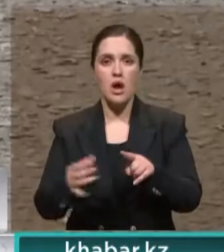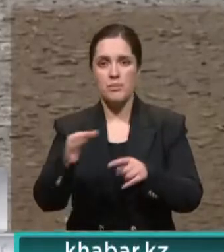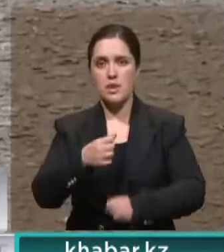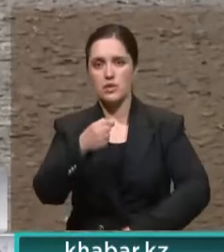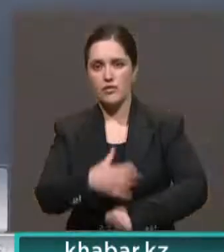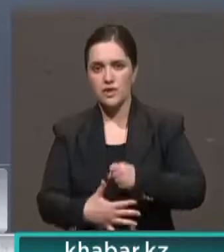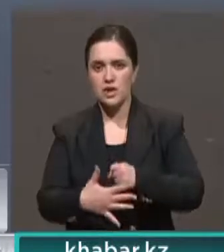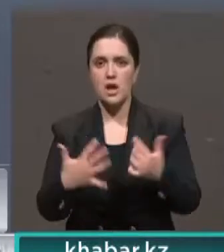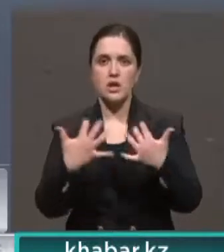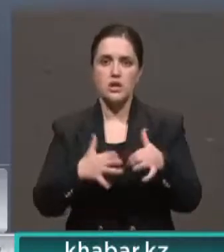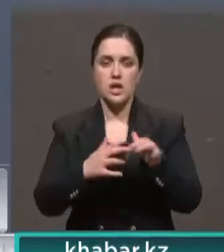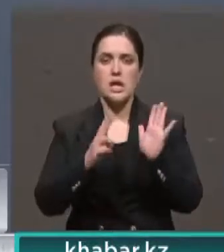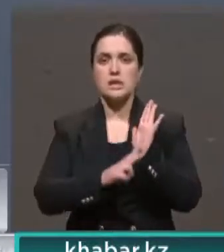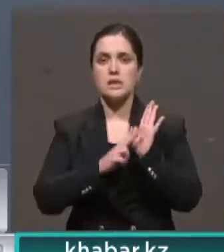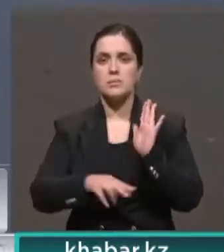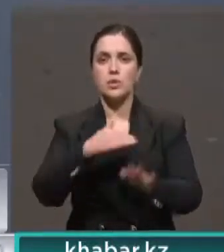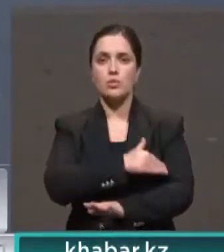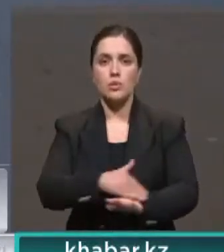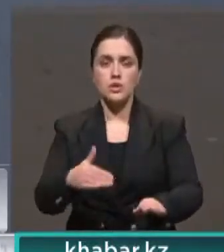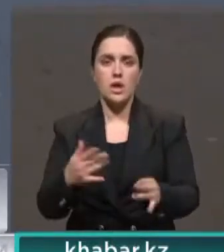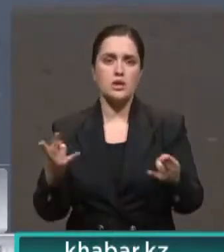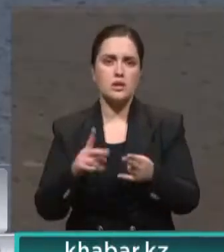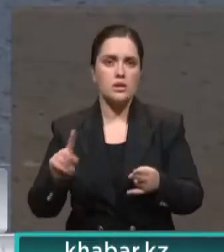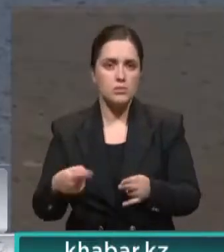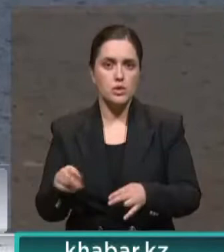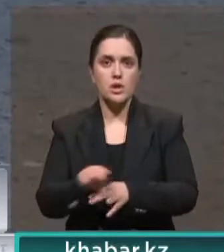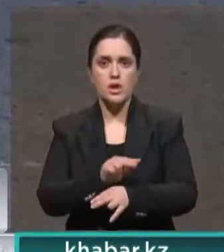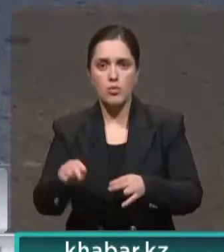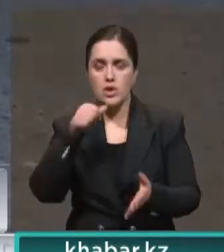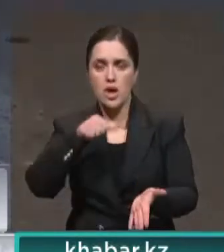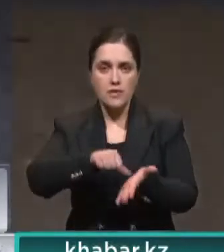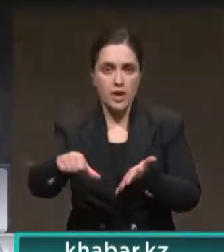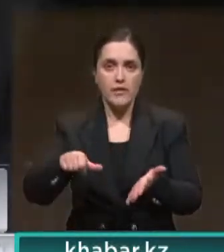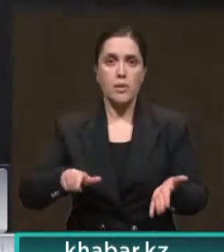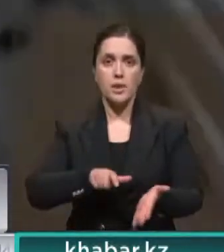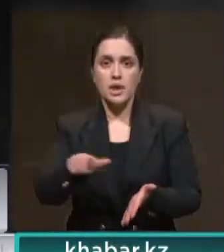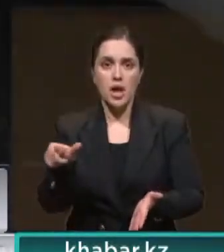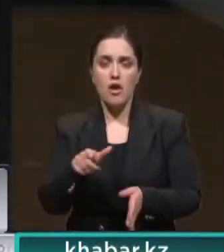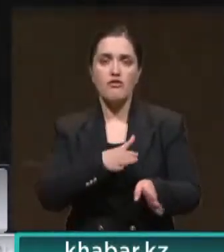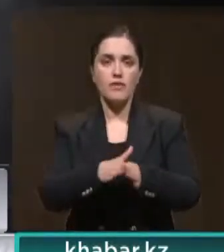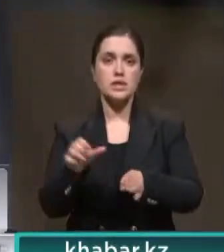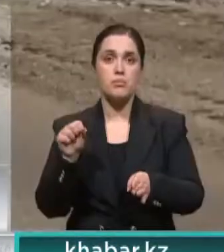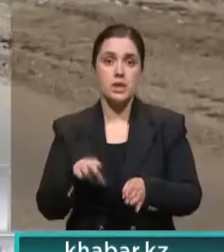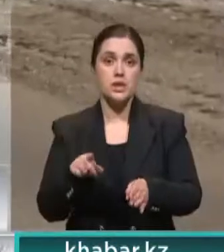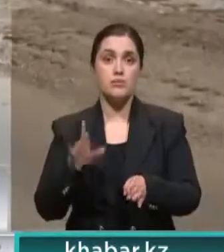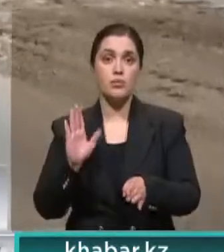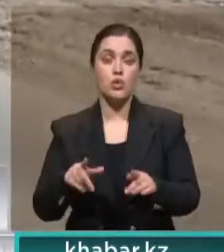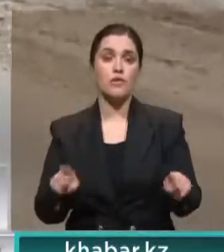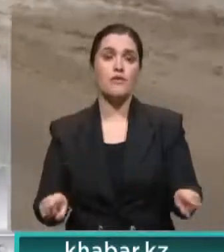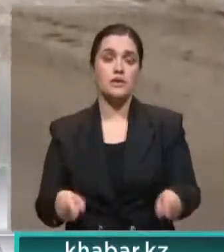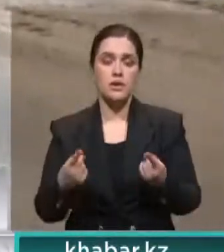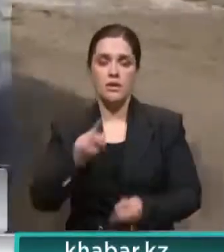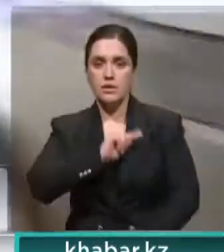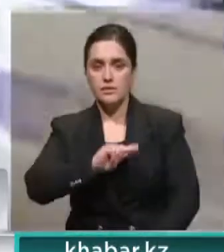черте областного центра насчитывается 70 улиц, где требуется ремонт асфальтного покрытия. Весь апрель здесь